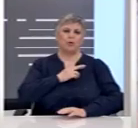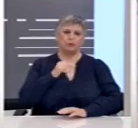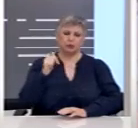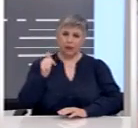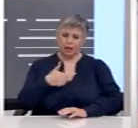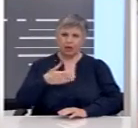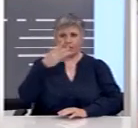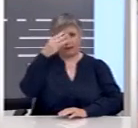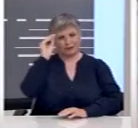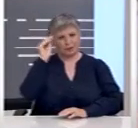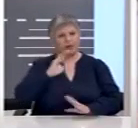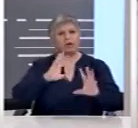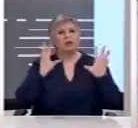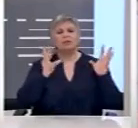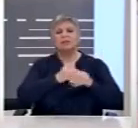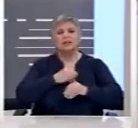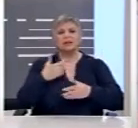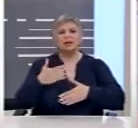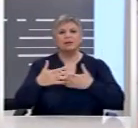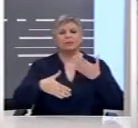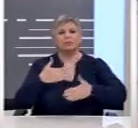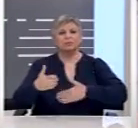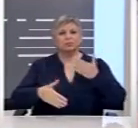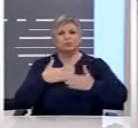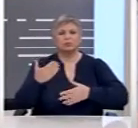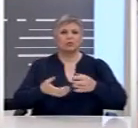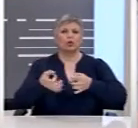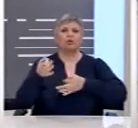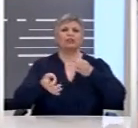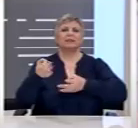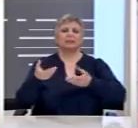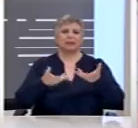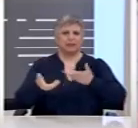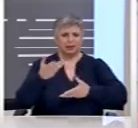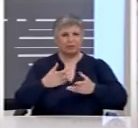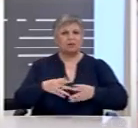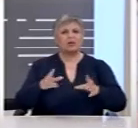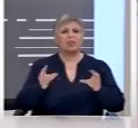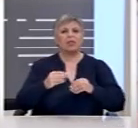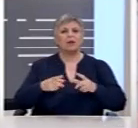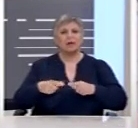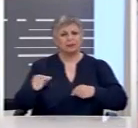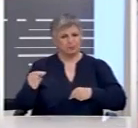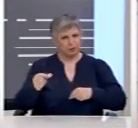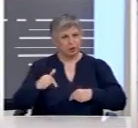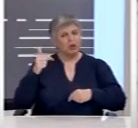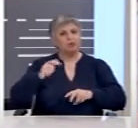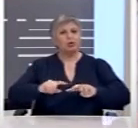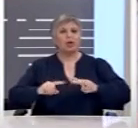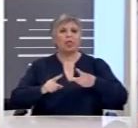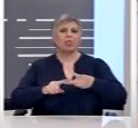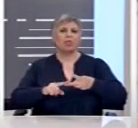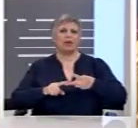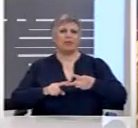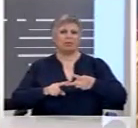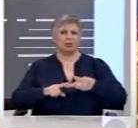Αλέξη Τσίπρα, σχετικά με τις εξελίξεις στη διαπραγμάτευση για το κυπριακό ζήτημα. Και εισερχόμεθα στο δεύτερο μέρος, που